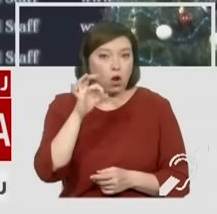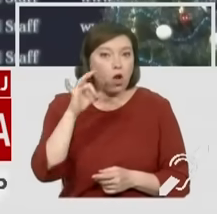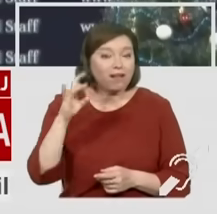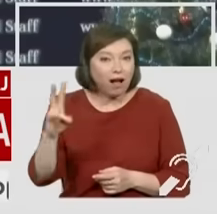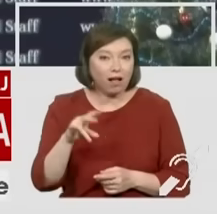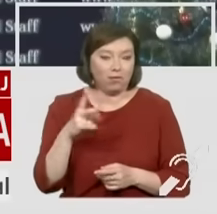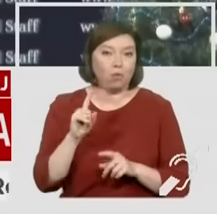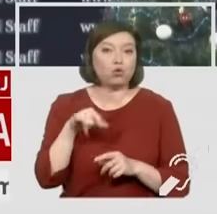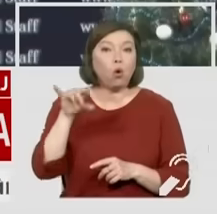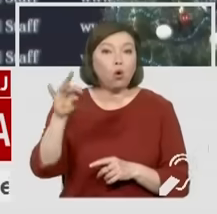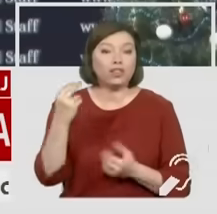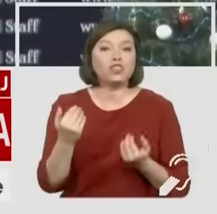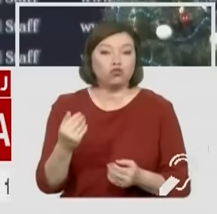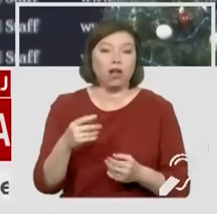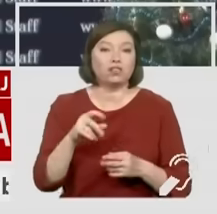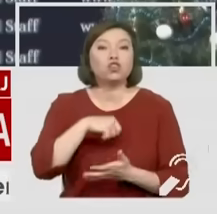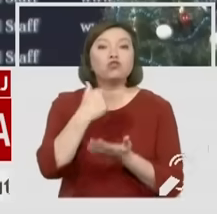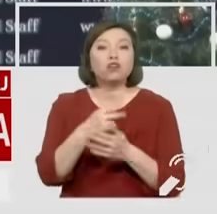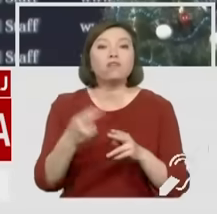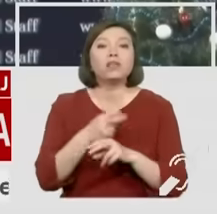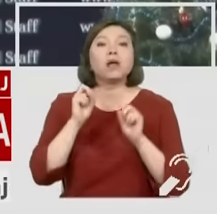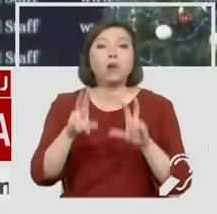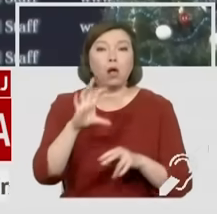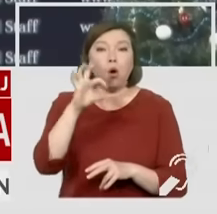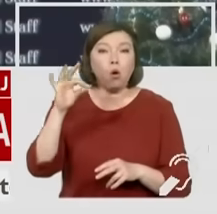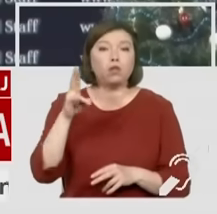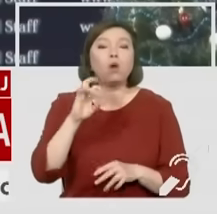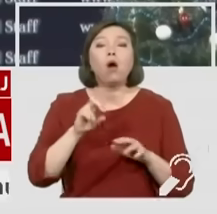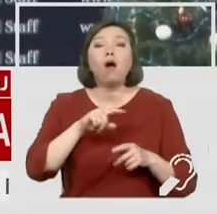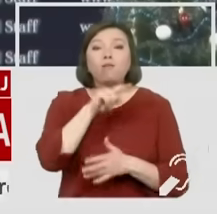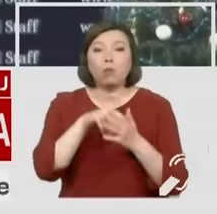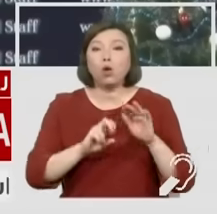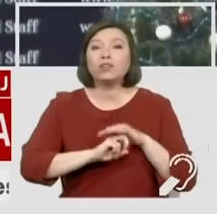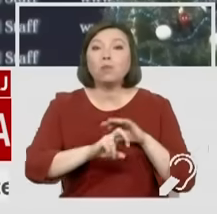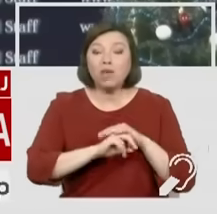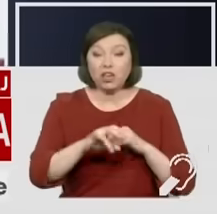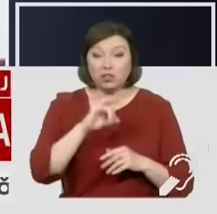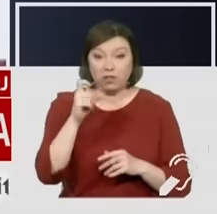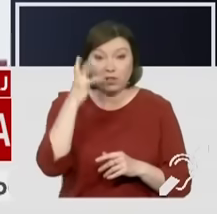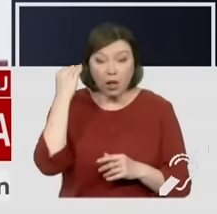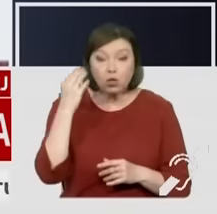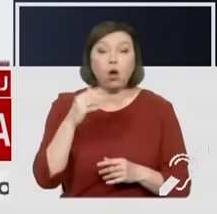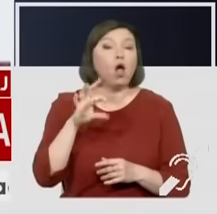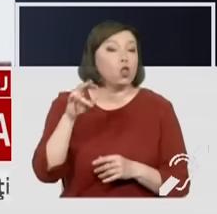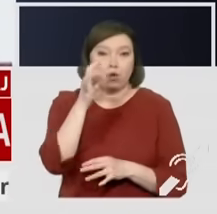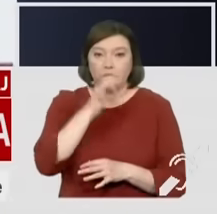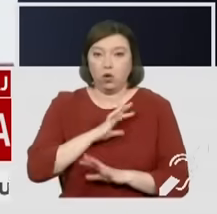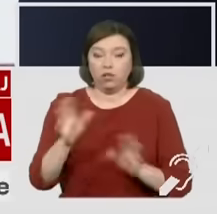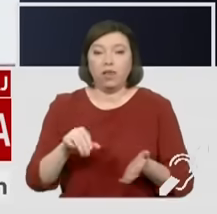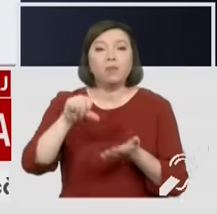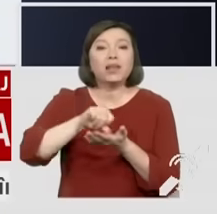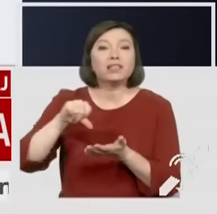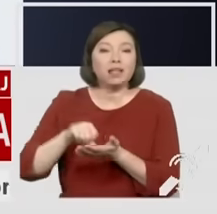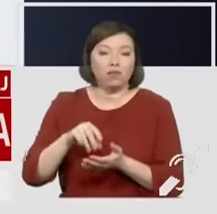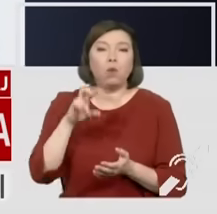acum deține funcția de șef de securitate la biroul ONU pentru refugiați din Republica Moldova, însă acesta nu ne-a răspuns la telefon.